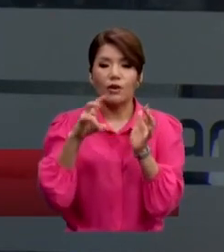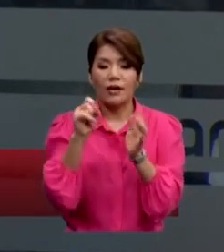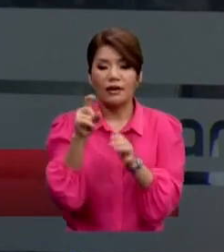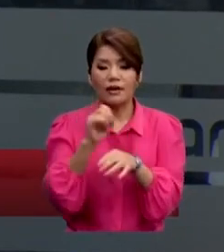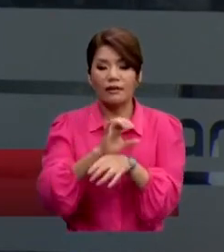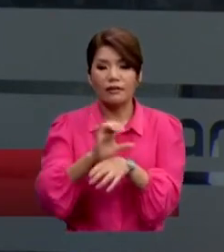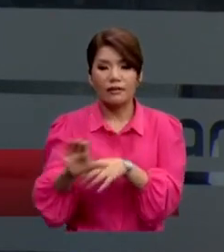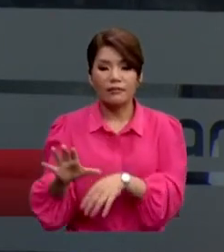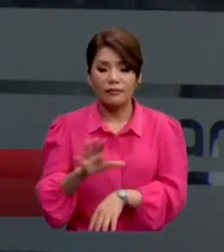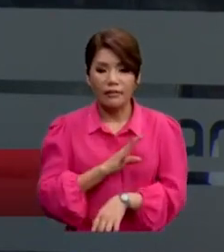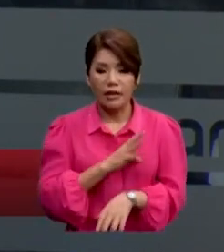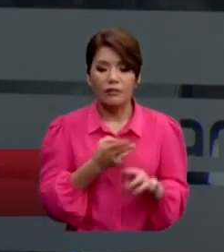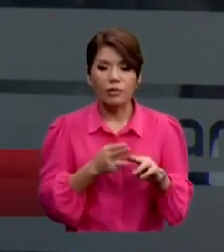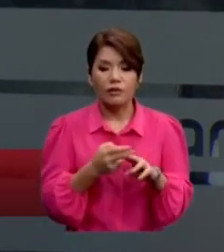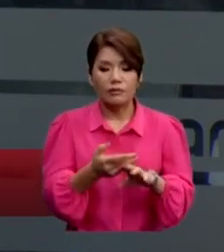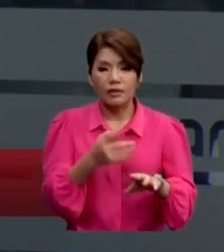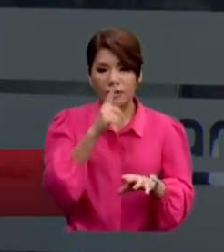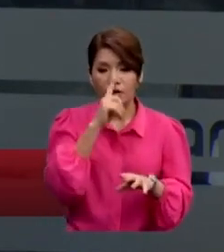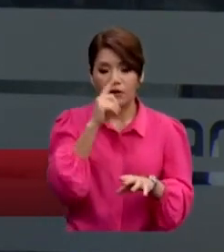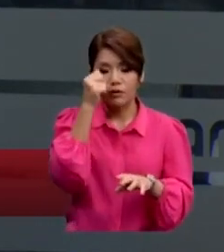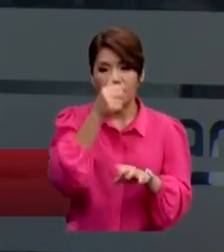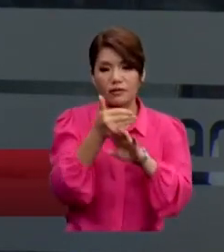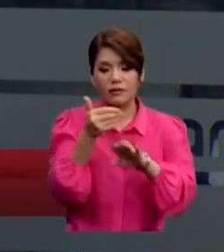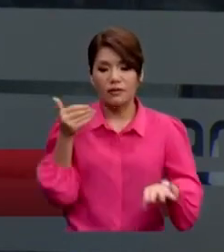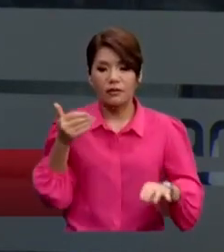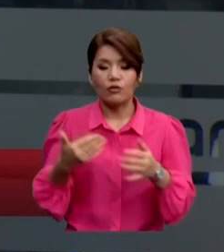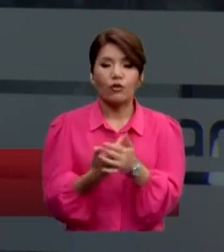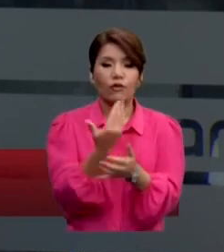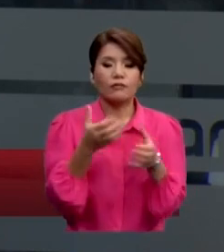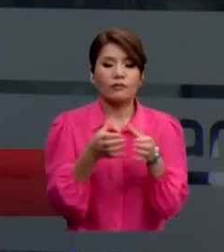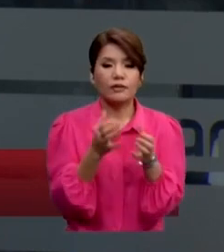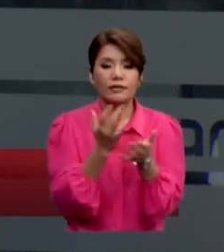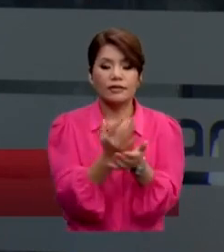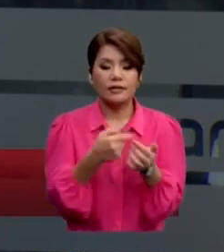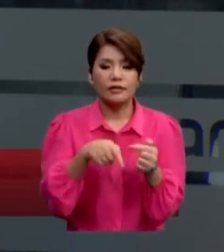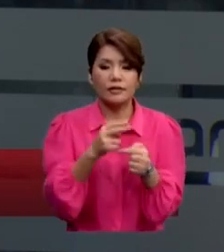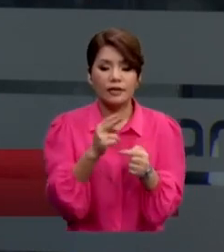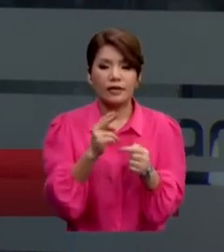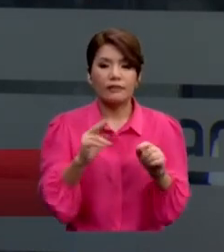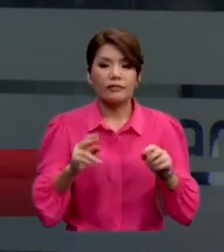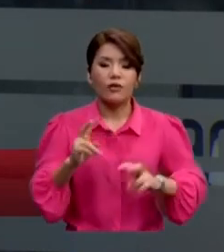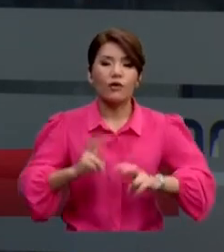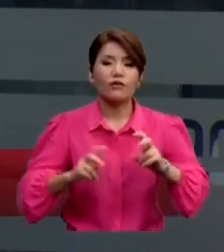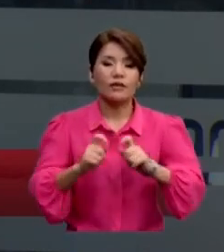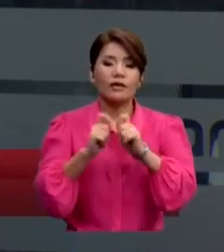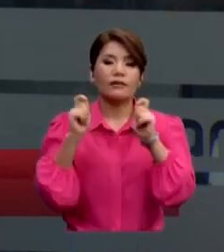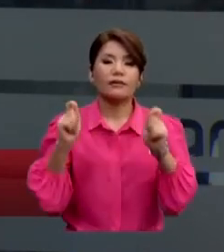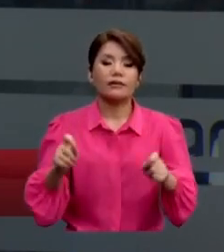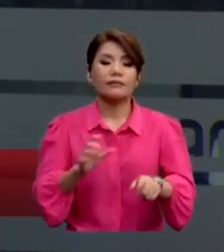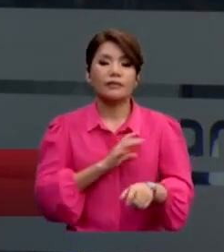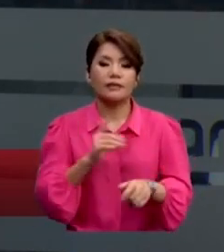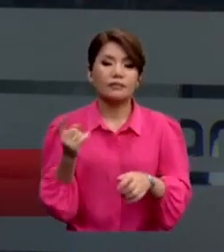толықтырды. Еске салсақ, осыдан тура бір жыл бұрын компания жаңа Тау-Кен металлургиялық кешенін іске қосқан болатын. Өзінің алғашқы